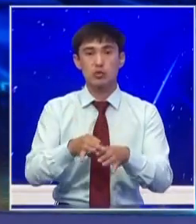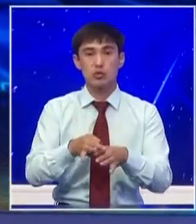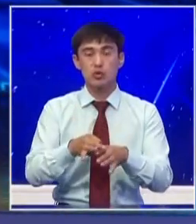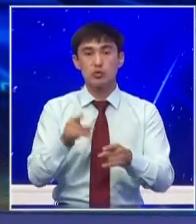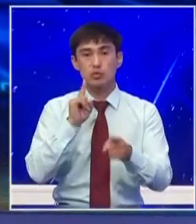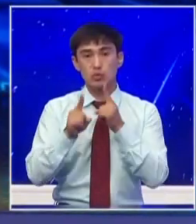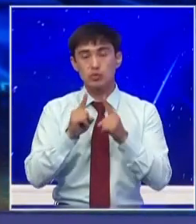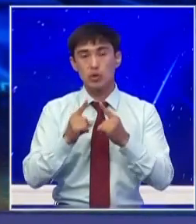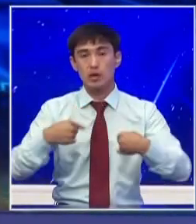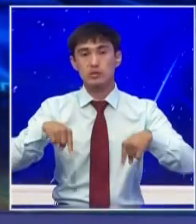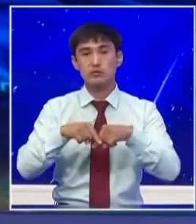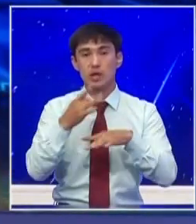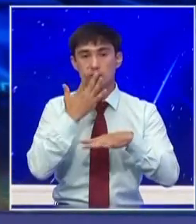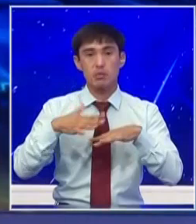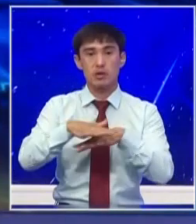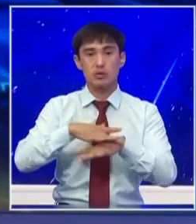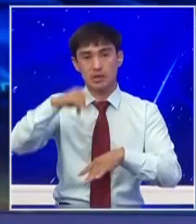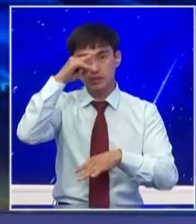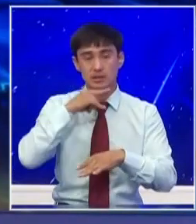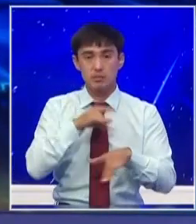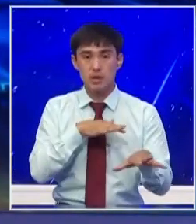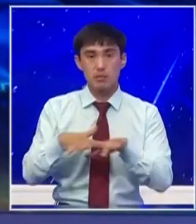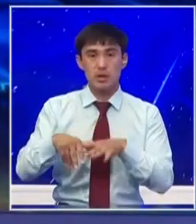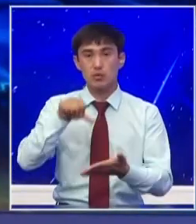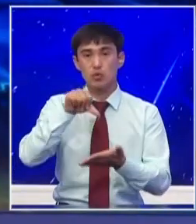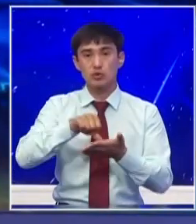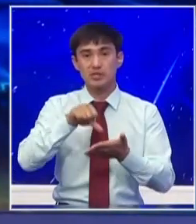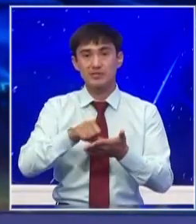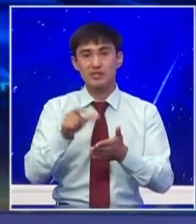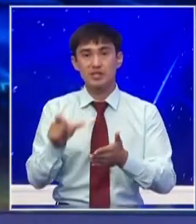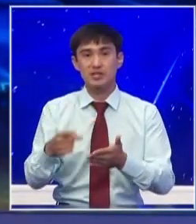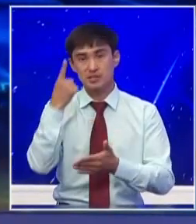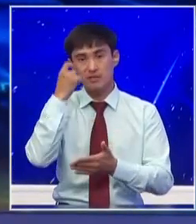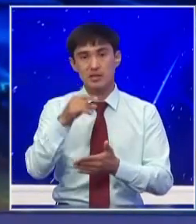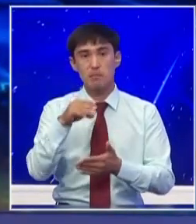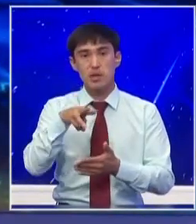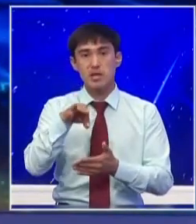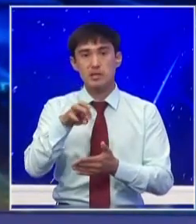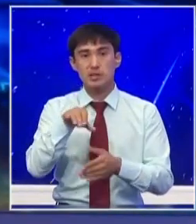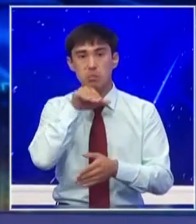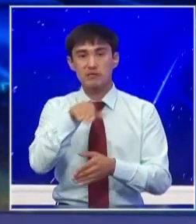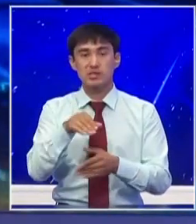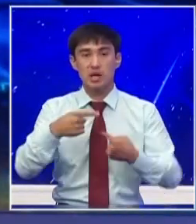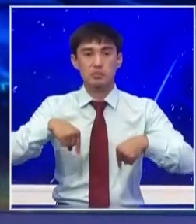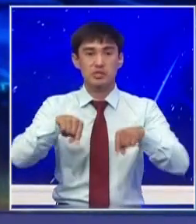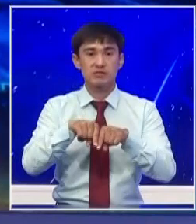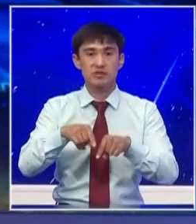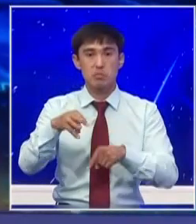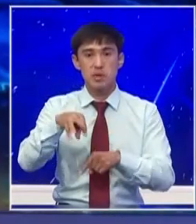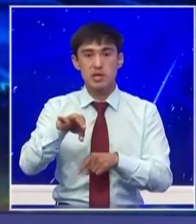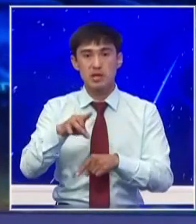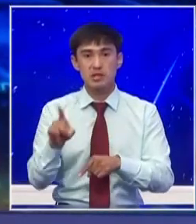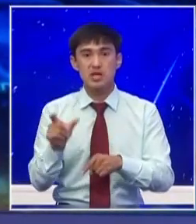стол, организованный Ассамблеей народа Казахстана. В мероприятии приняли участие члены Совета медиации, профессиональные и общественные